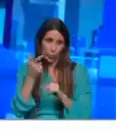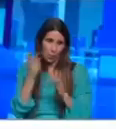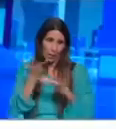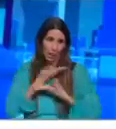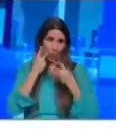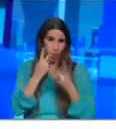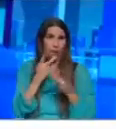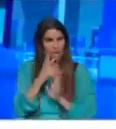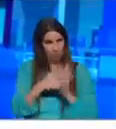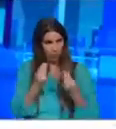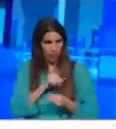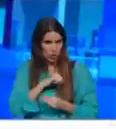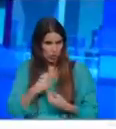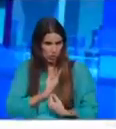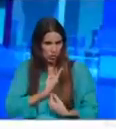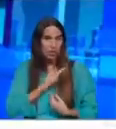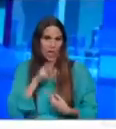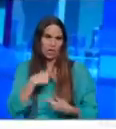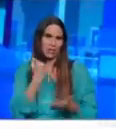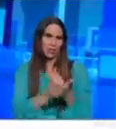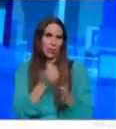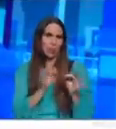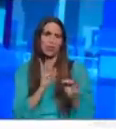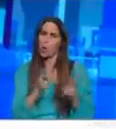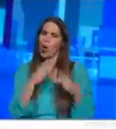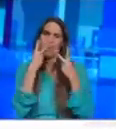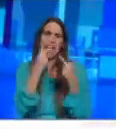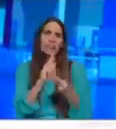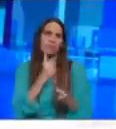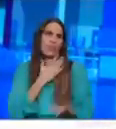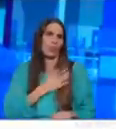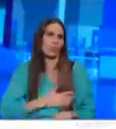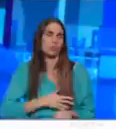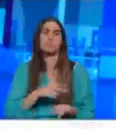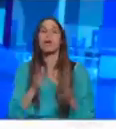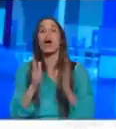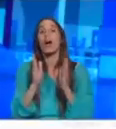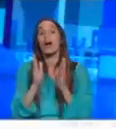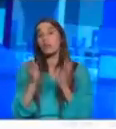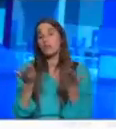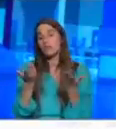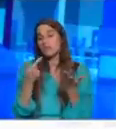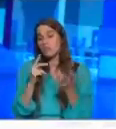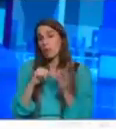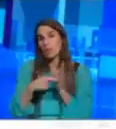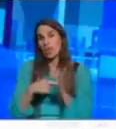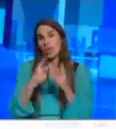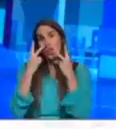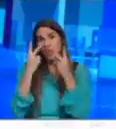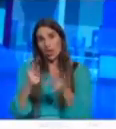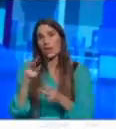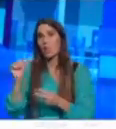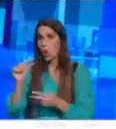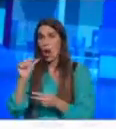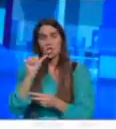סליחה על הפן האישי, יש ברשותי תעודת עורך דין, אני יכול לבקר את מי שאני רוצה, אני אבקש רשות מיורם שפטל, וגם אני מתכוון לבקר את אלאור עזריה, לעודד את